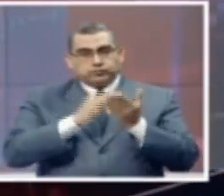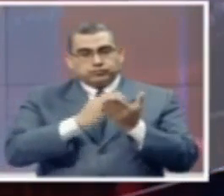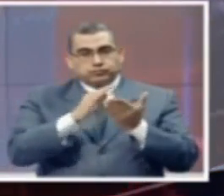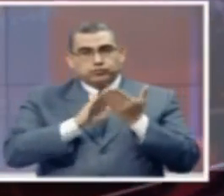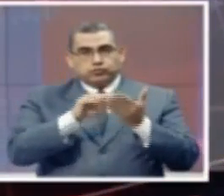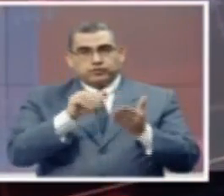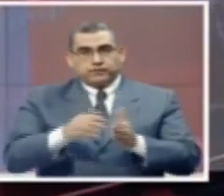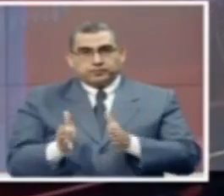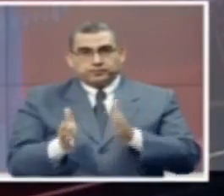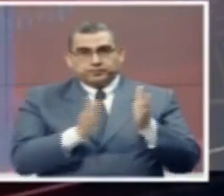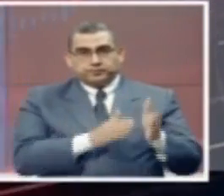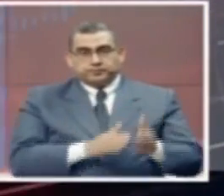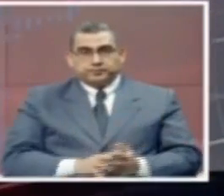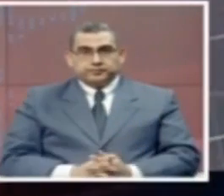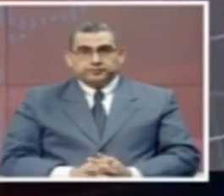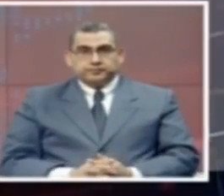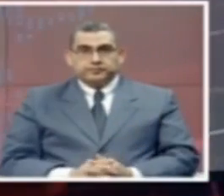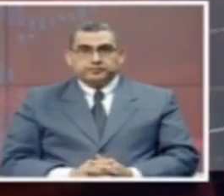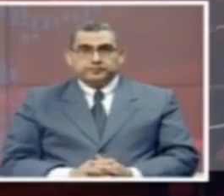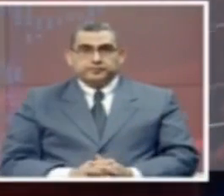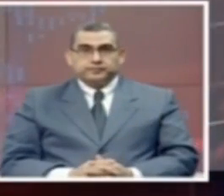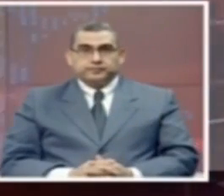منظومة الشكاوى.